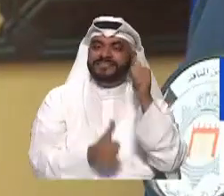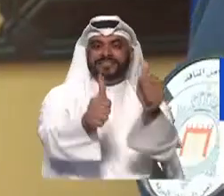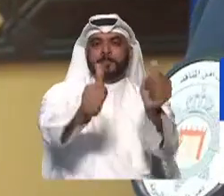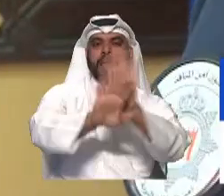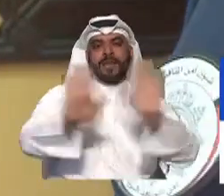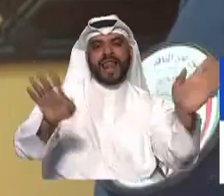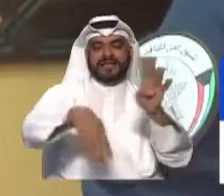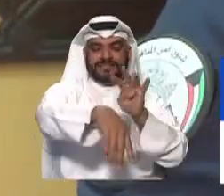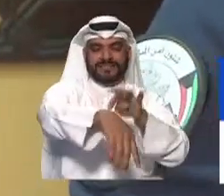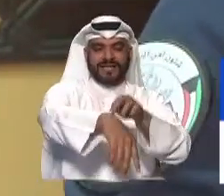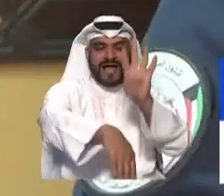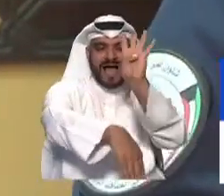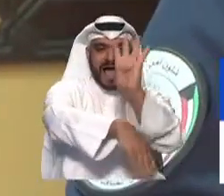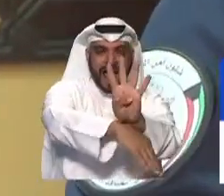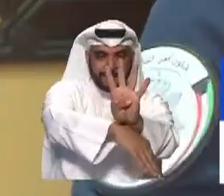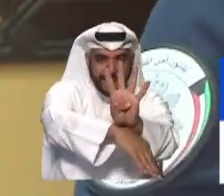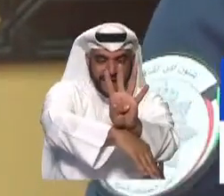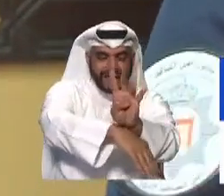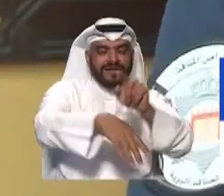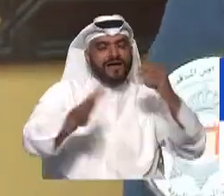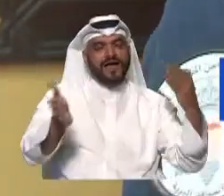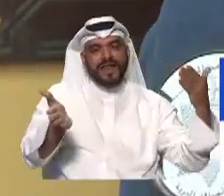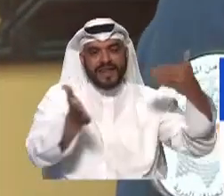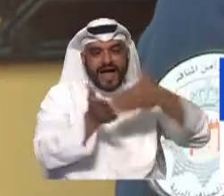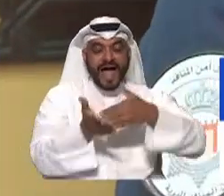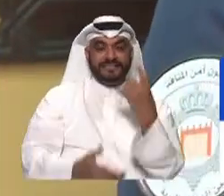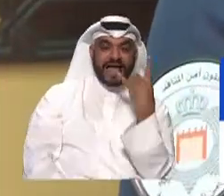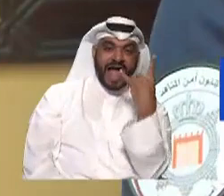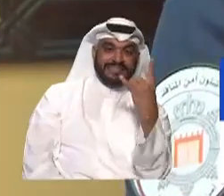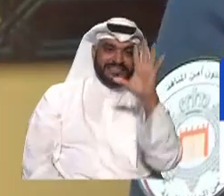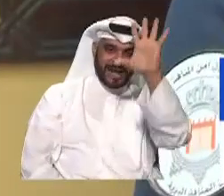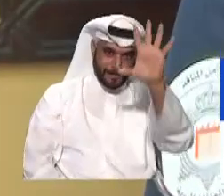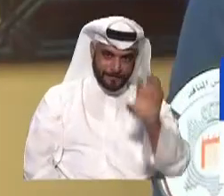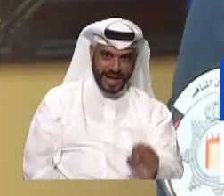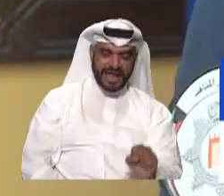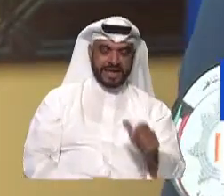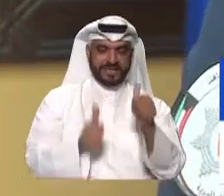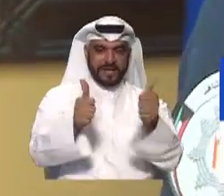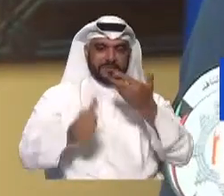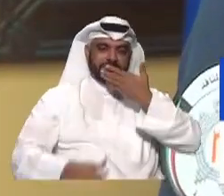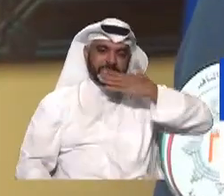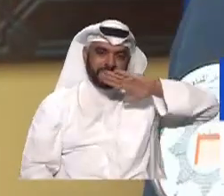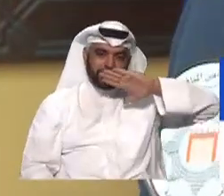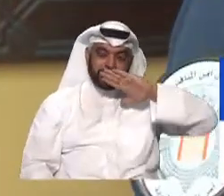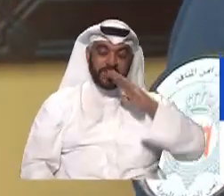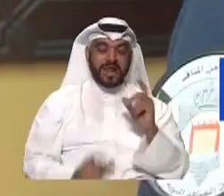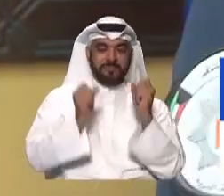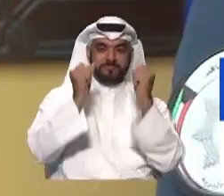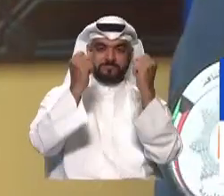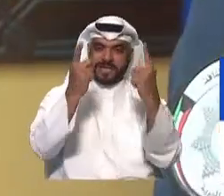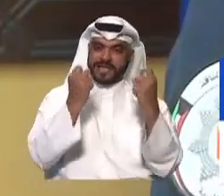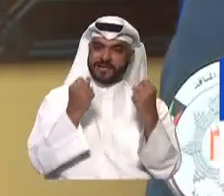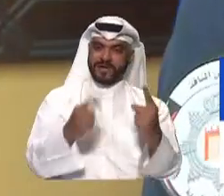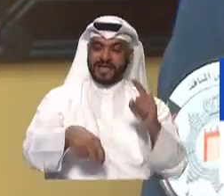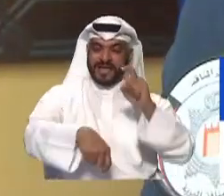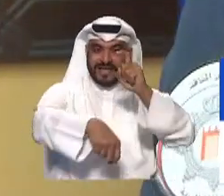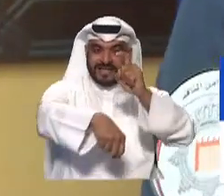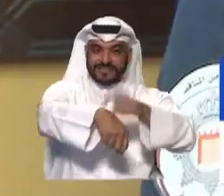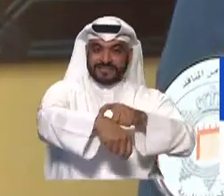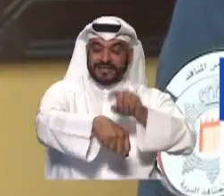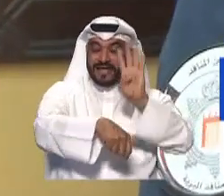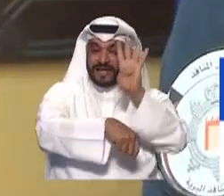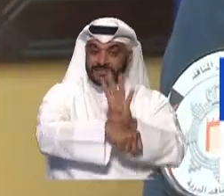فأبوا أن يكونون يعني مع الموظفين هذول. فالحمد لله يعني طرحنا فكرة أن يصير